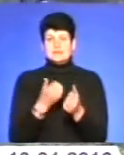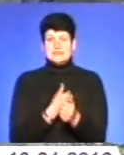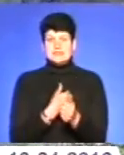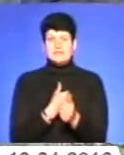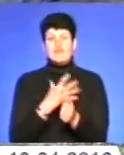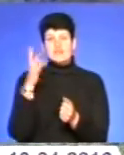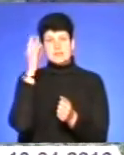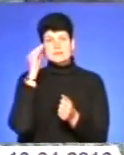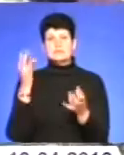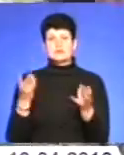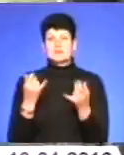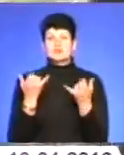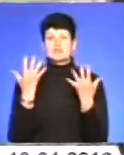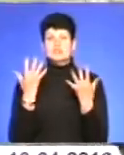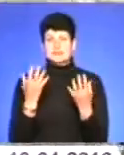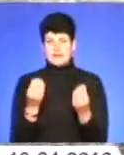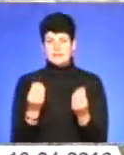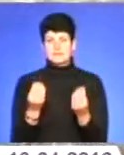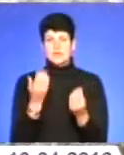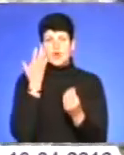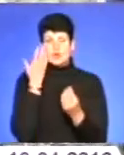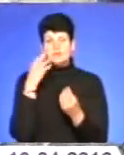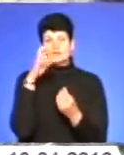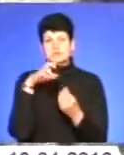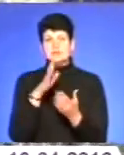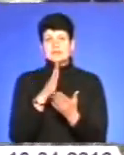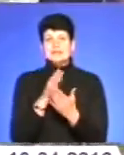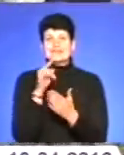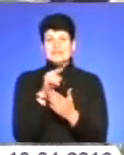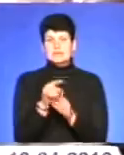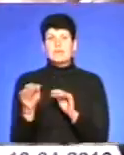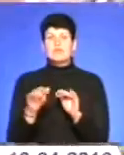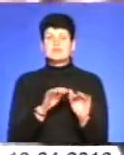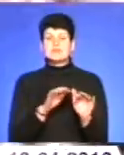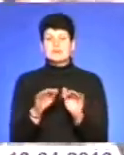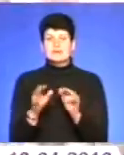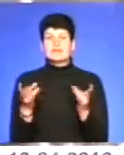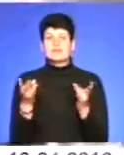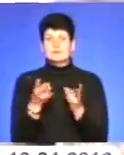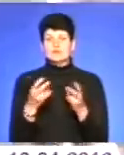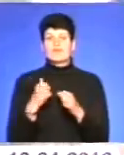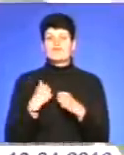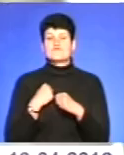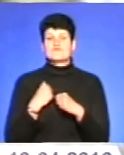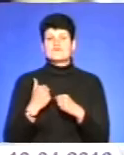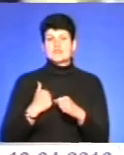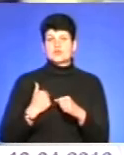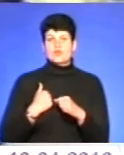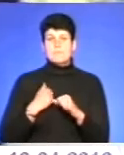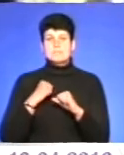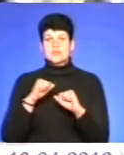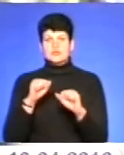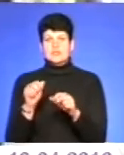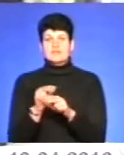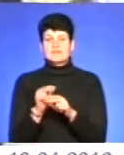за потрібне на сьогоднішній день, коли в країні відбуваються такі події, все-таки необхідно військово-патріотичний вишкіл проводити для